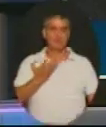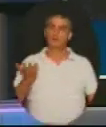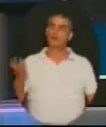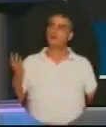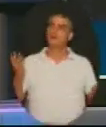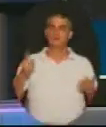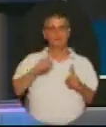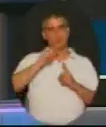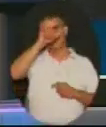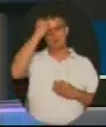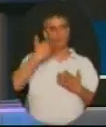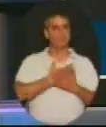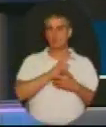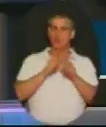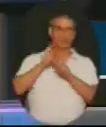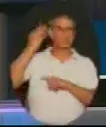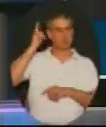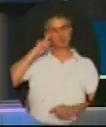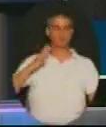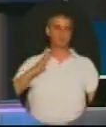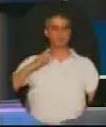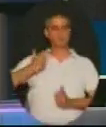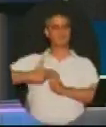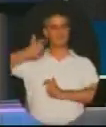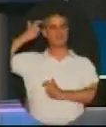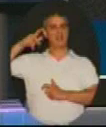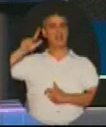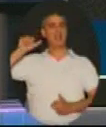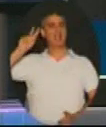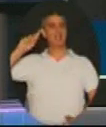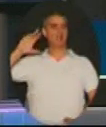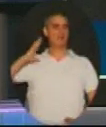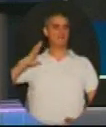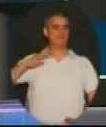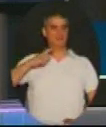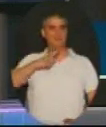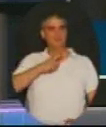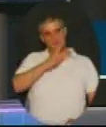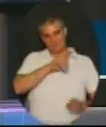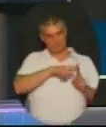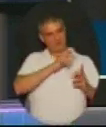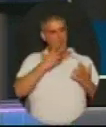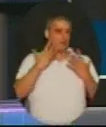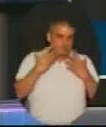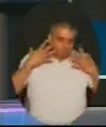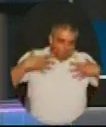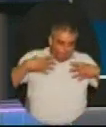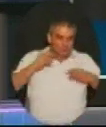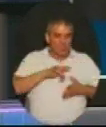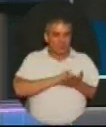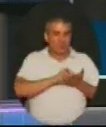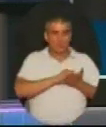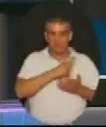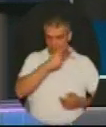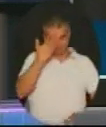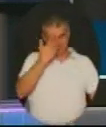אוקיי. מיתוג מחדש, לא עוד הנובוריש ממגדלי הקירוב, ואגב, היפסטר מניו יורק. זה לא איזה זקן מסודר כזה, אתה